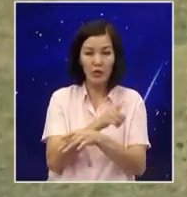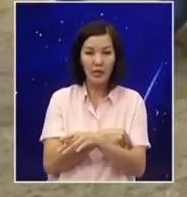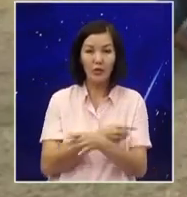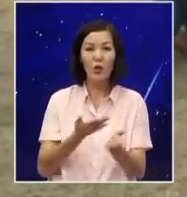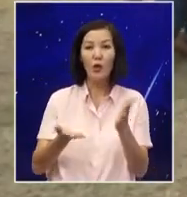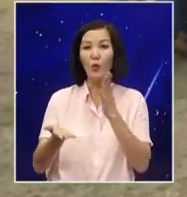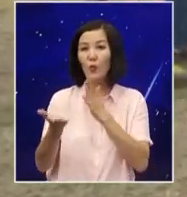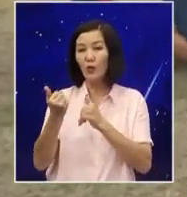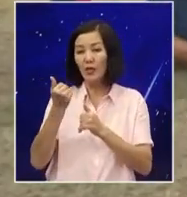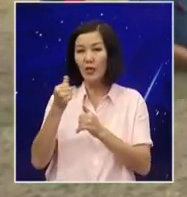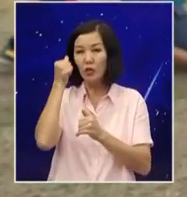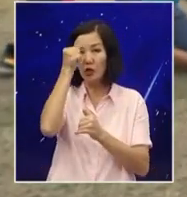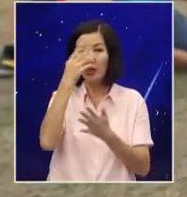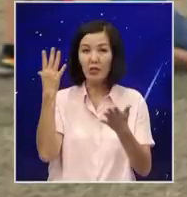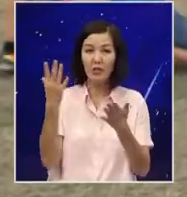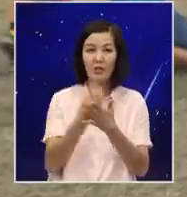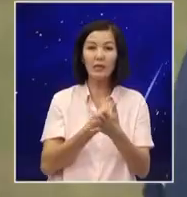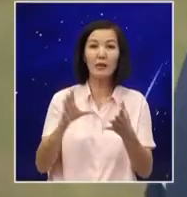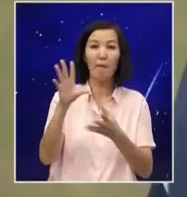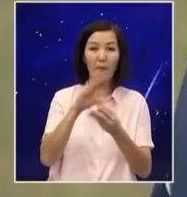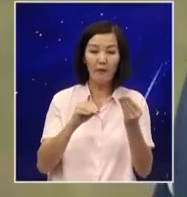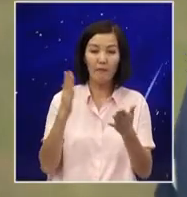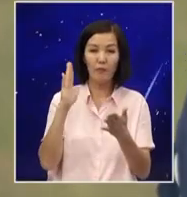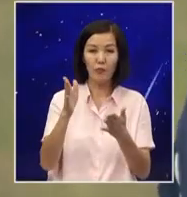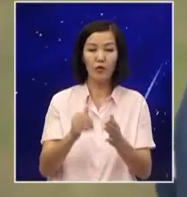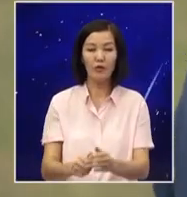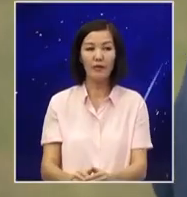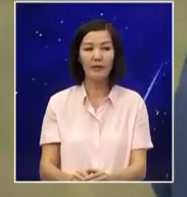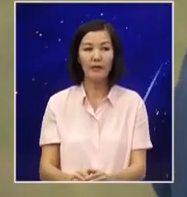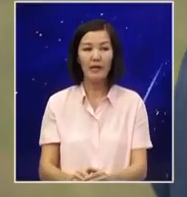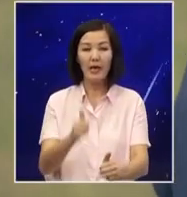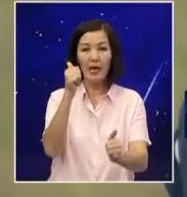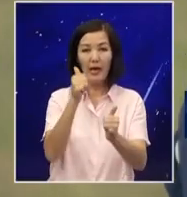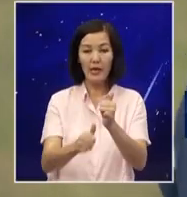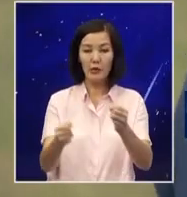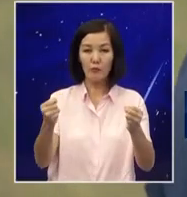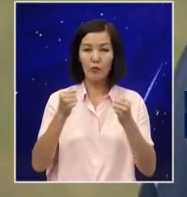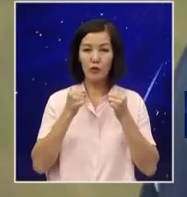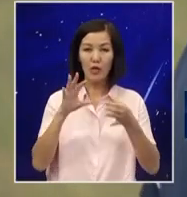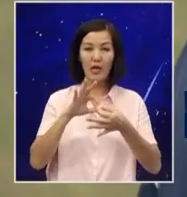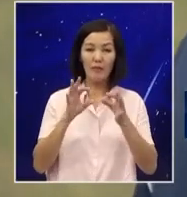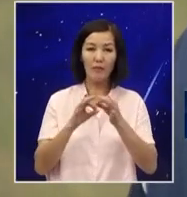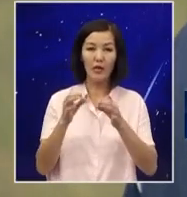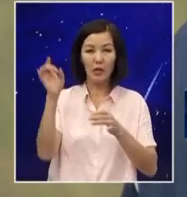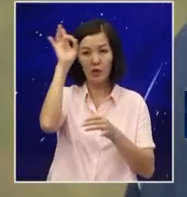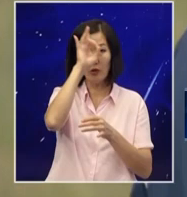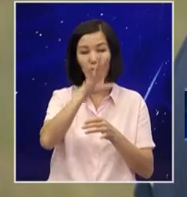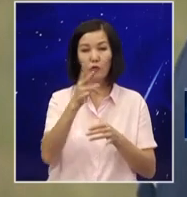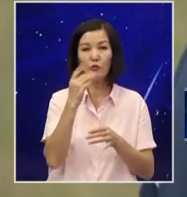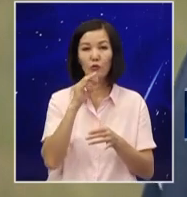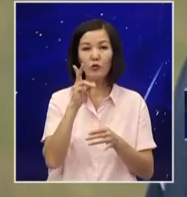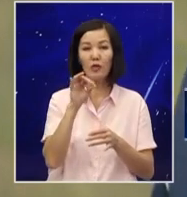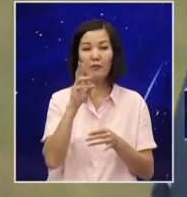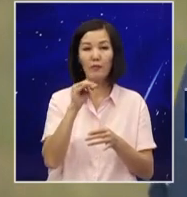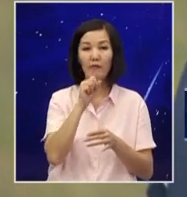өткен жетістігімді қайталаймын деді жас атлет. Әр спортшының арманы олимпиада чемпионы ғой. Жақсылық үшкемпіров атамыз